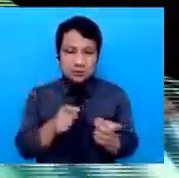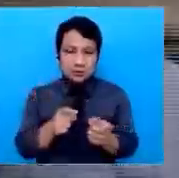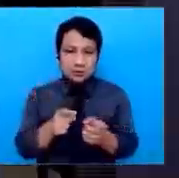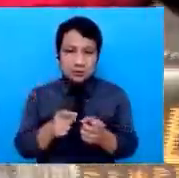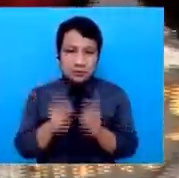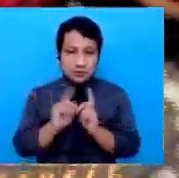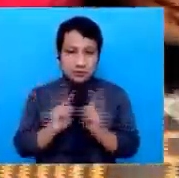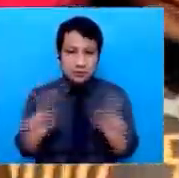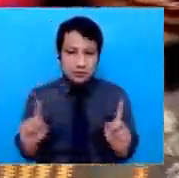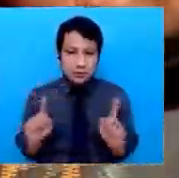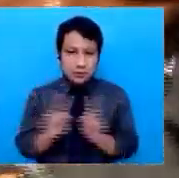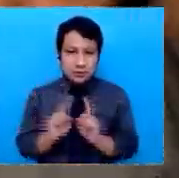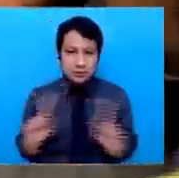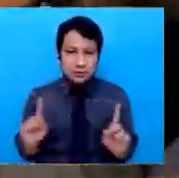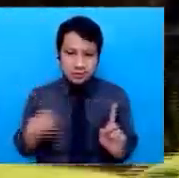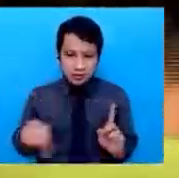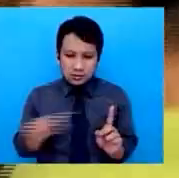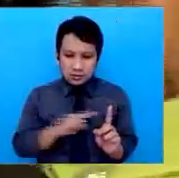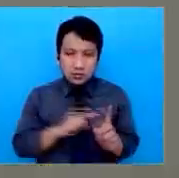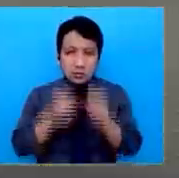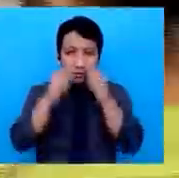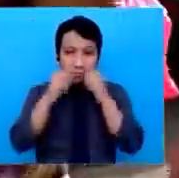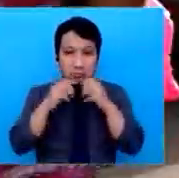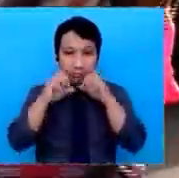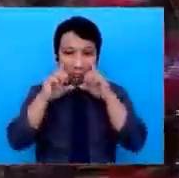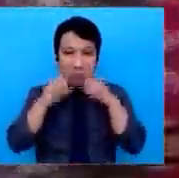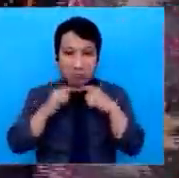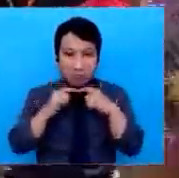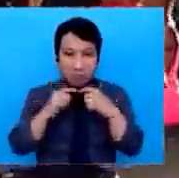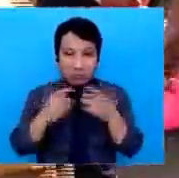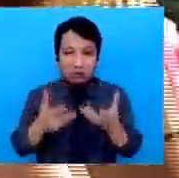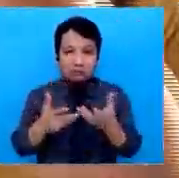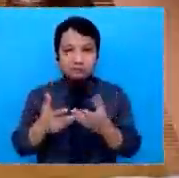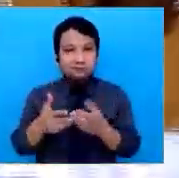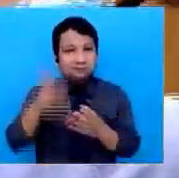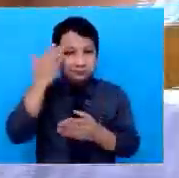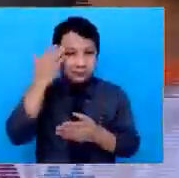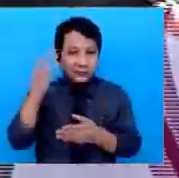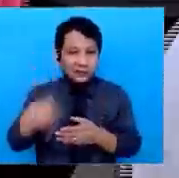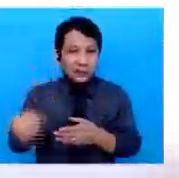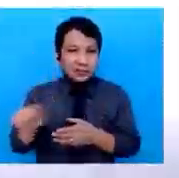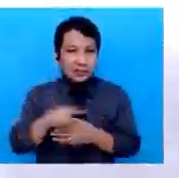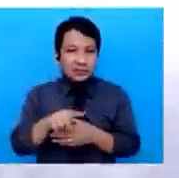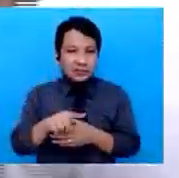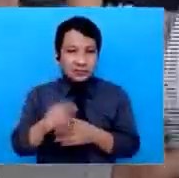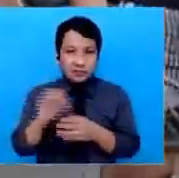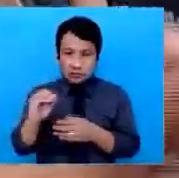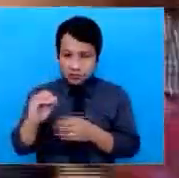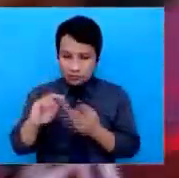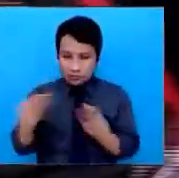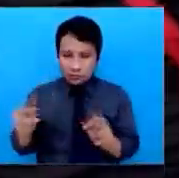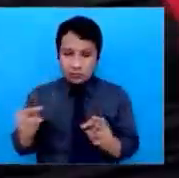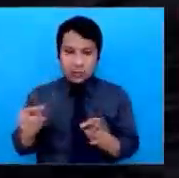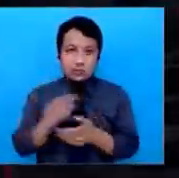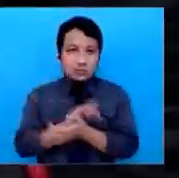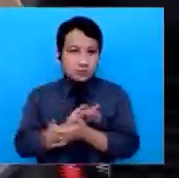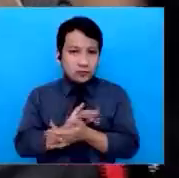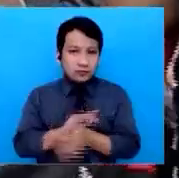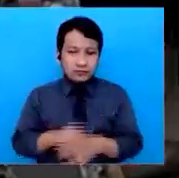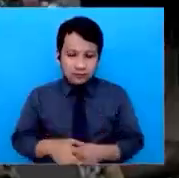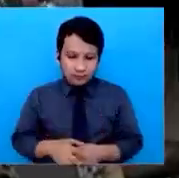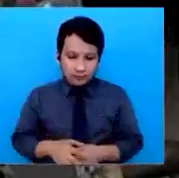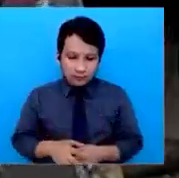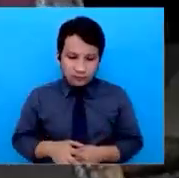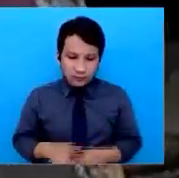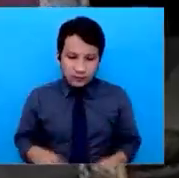distancing. May mga nakababa pa ang face mask, tila di alintana ang banta ng Omicron variant ng COVID-19.